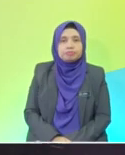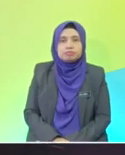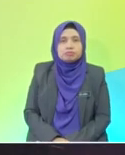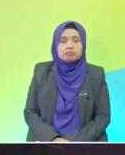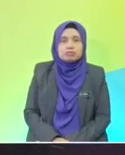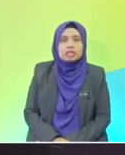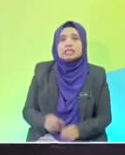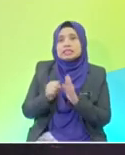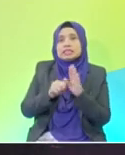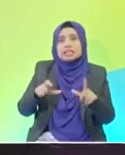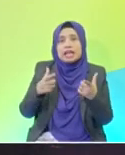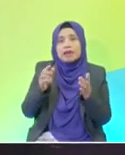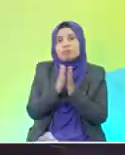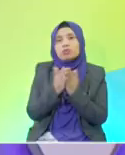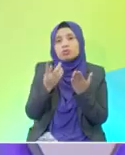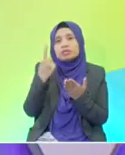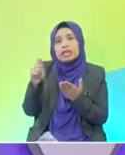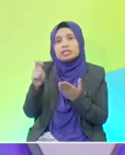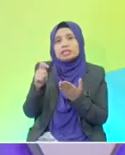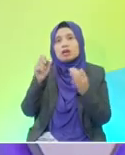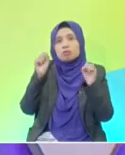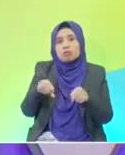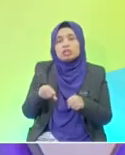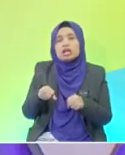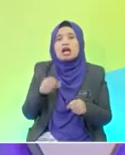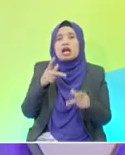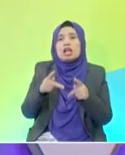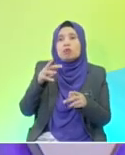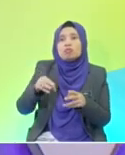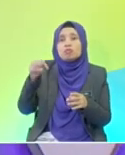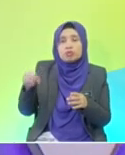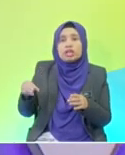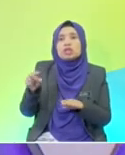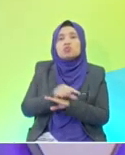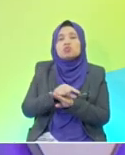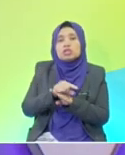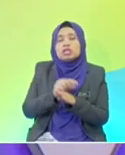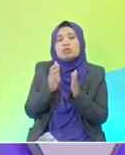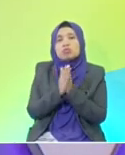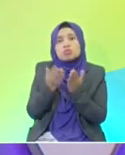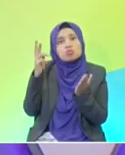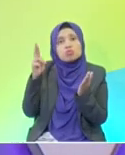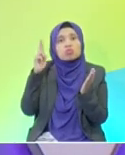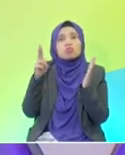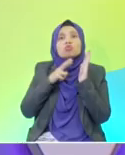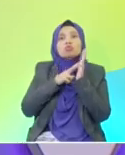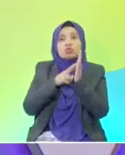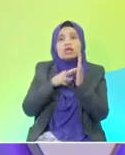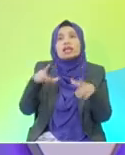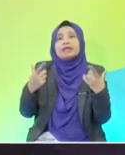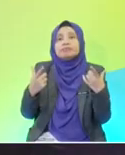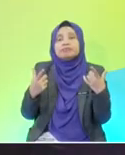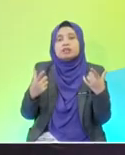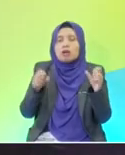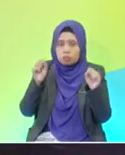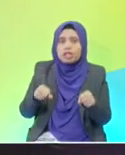selain daripada buku teks calon-calon kita ini guna buku rujukan lain selain pada buku teknisi Ibu tidak